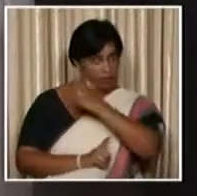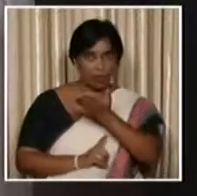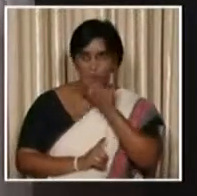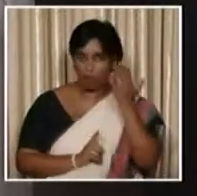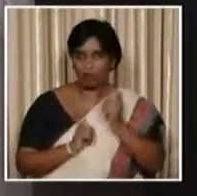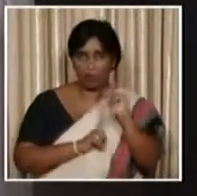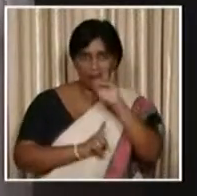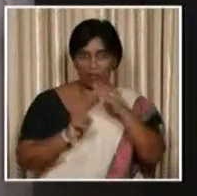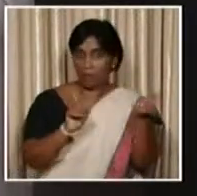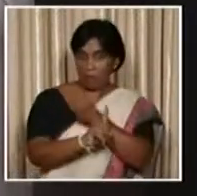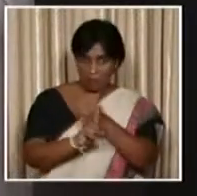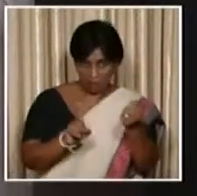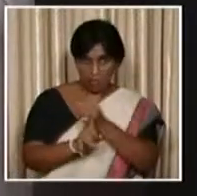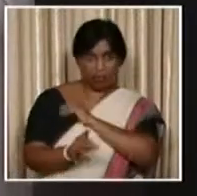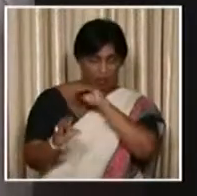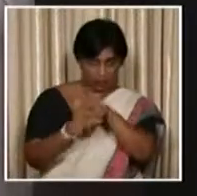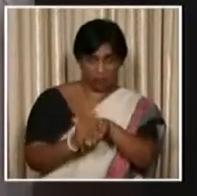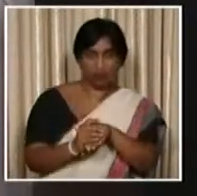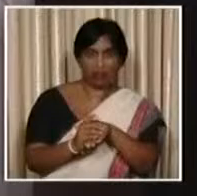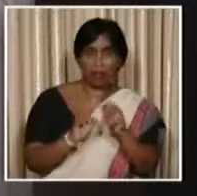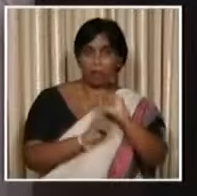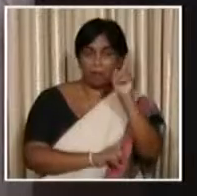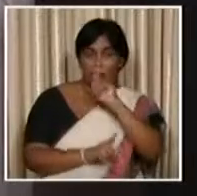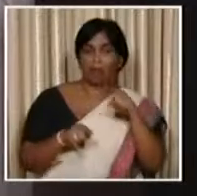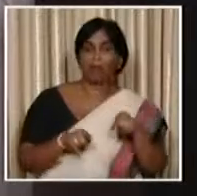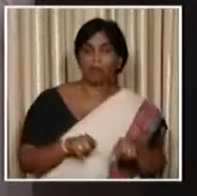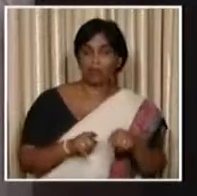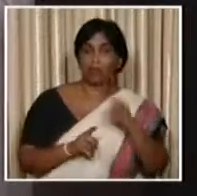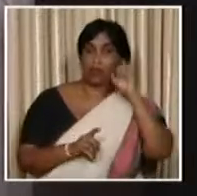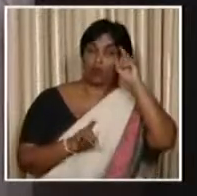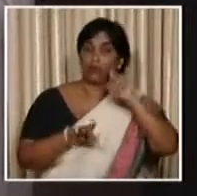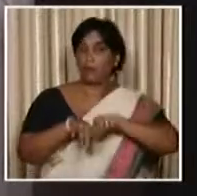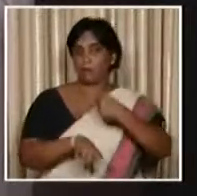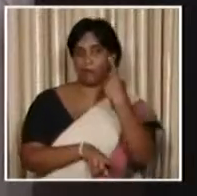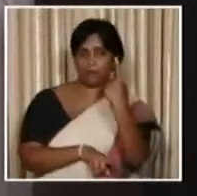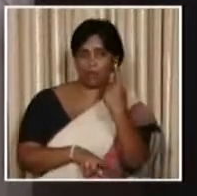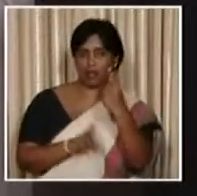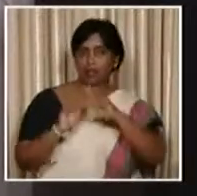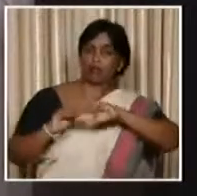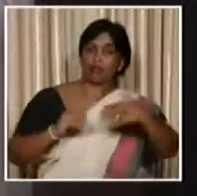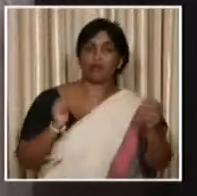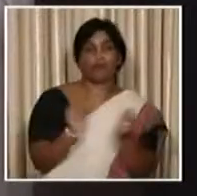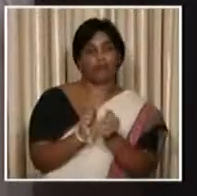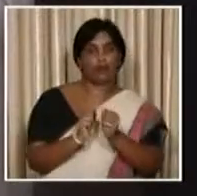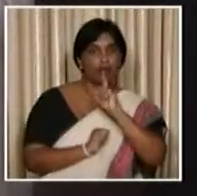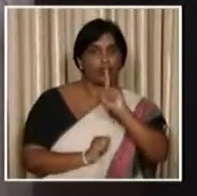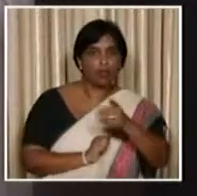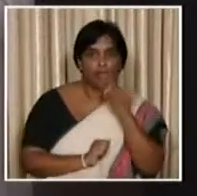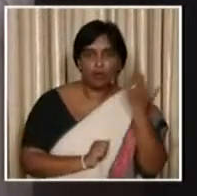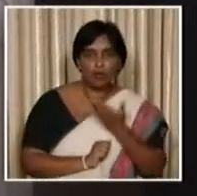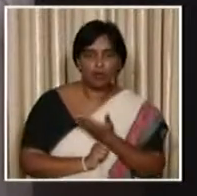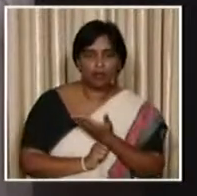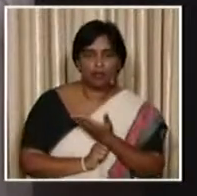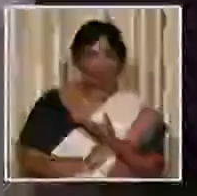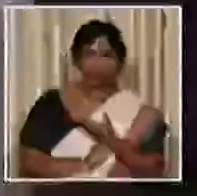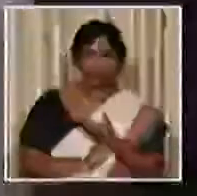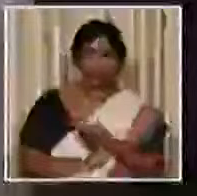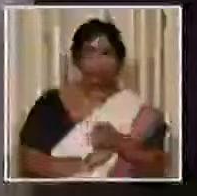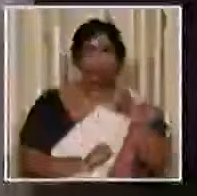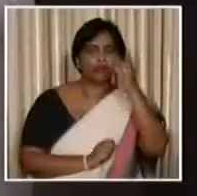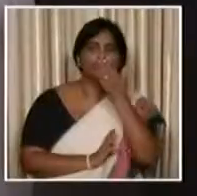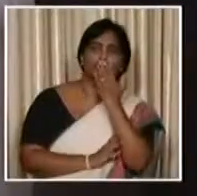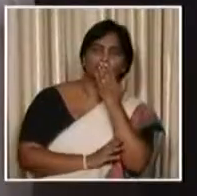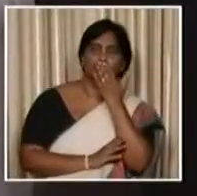පුළුවන්ද පාර්ලිමේන්තුව අස්සට ඇවිල්ලා පාර්ලිමේන්තුව උදේ පැය එකයි ඊට පස්සේ මේව කියලා කියන්න?